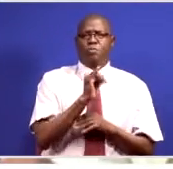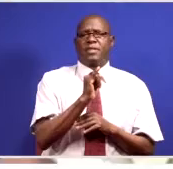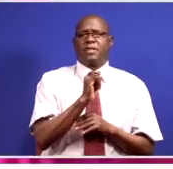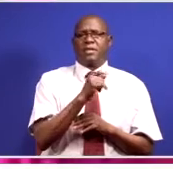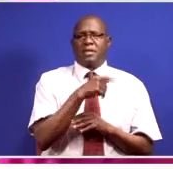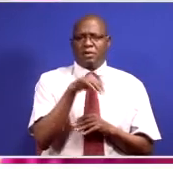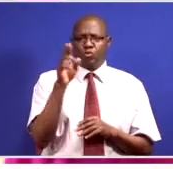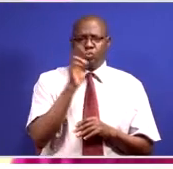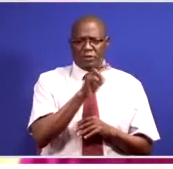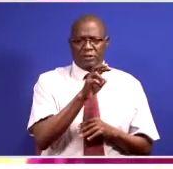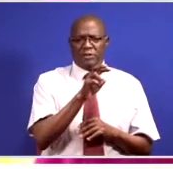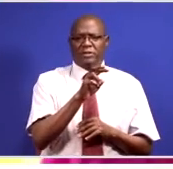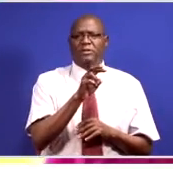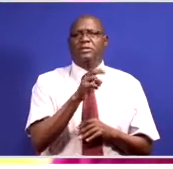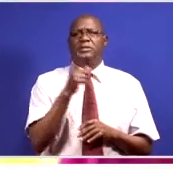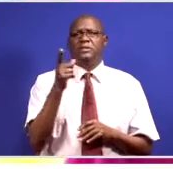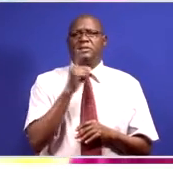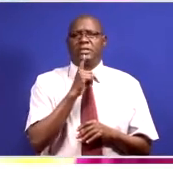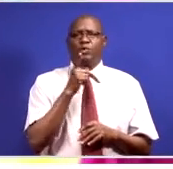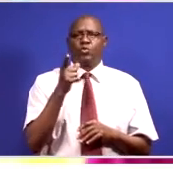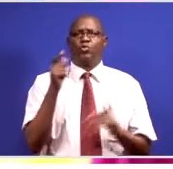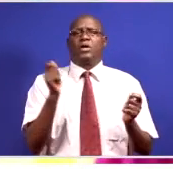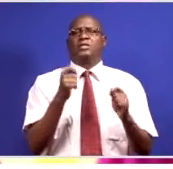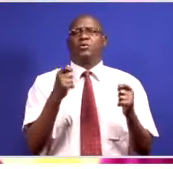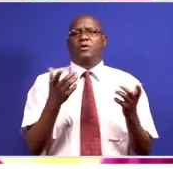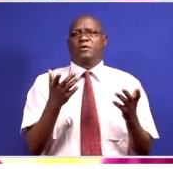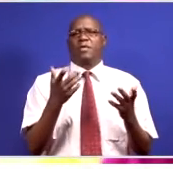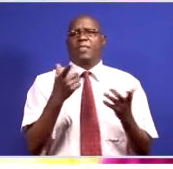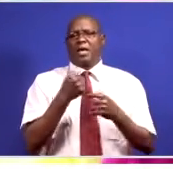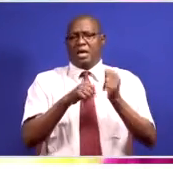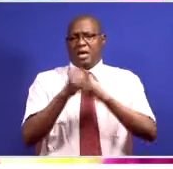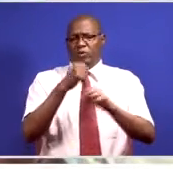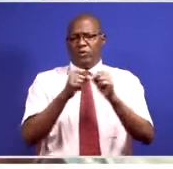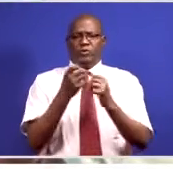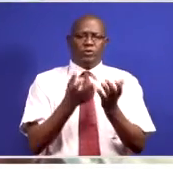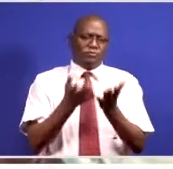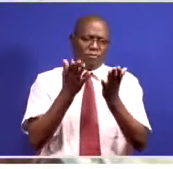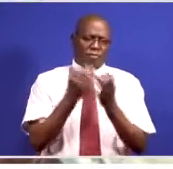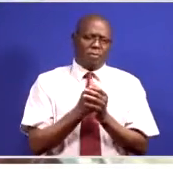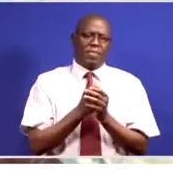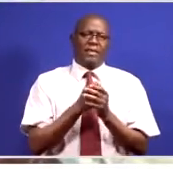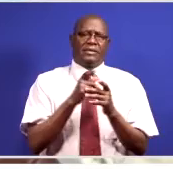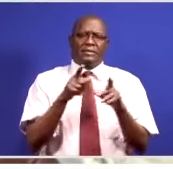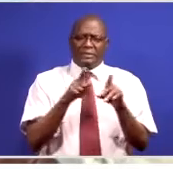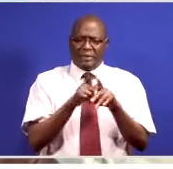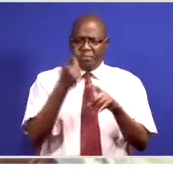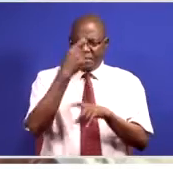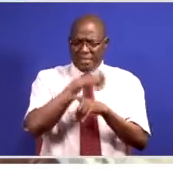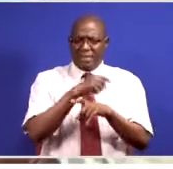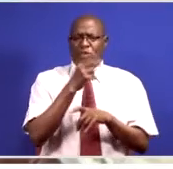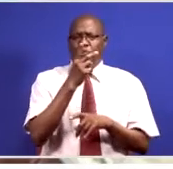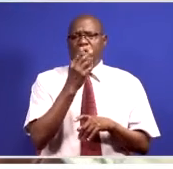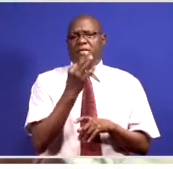mumuone basi amwambie nyinyi ni wachawi ndio kama nikuchukua hatua mfanye nini? Mchukue. Siku hiyo tarehe